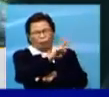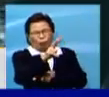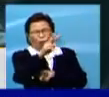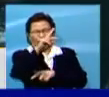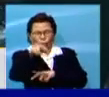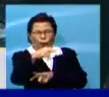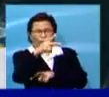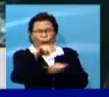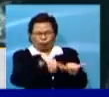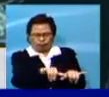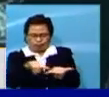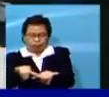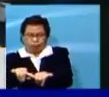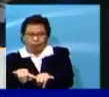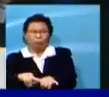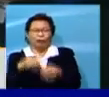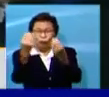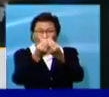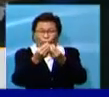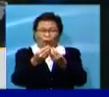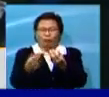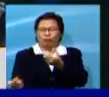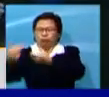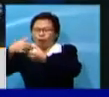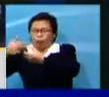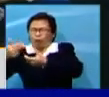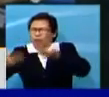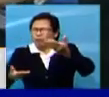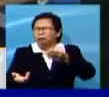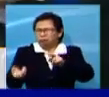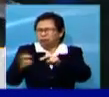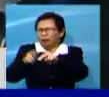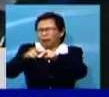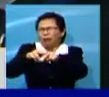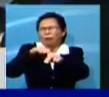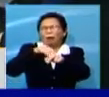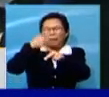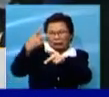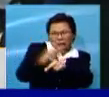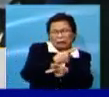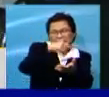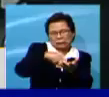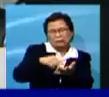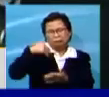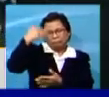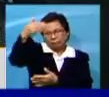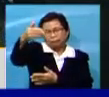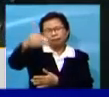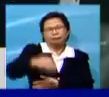42,000 kaki persegi. Jumlah penyertaan dijangka bertambah pada edisi akan datang.